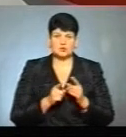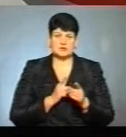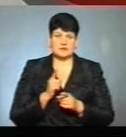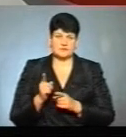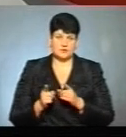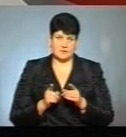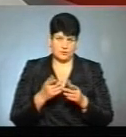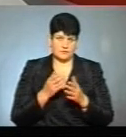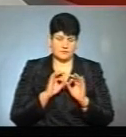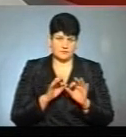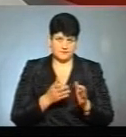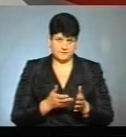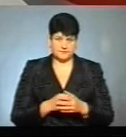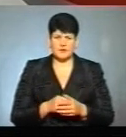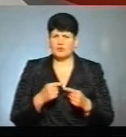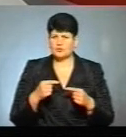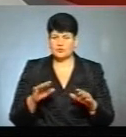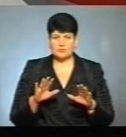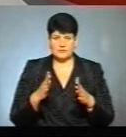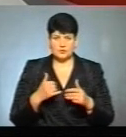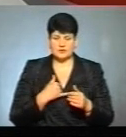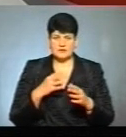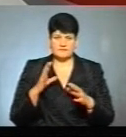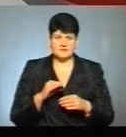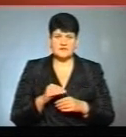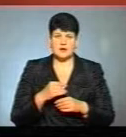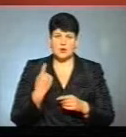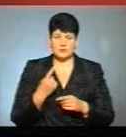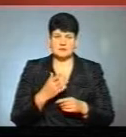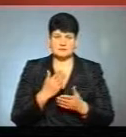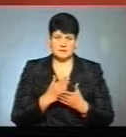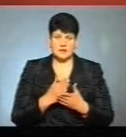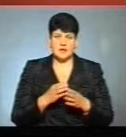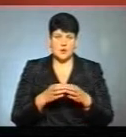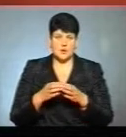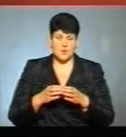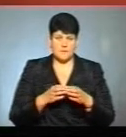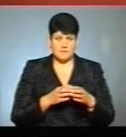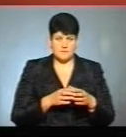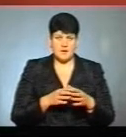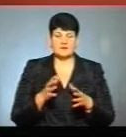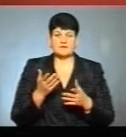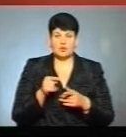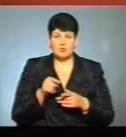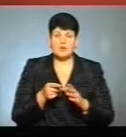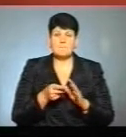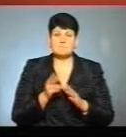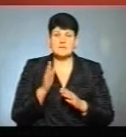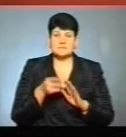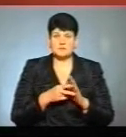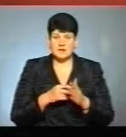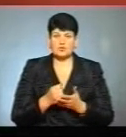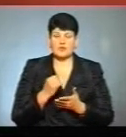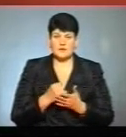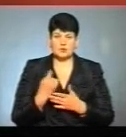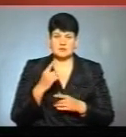трансформацію, про яку я вам сказав. Тобто, в будь-якому випадку, в нас вже вся область була покрита громадами в тому перспективному плані, який ухвалювала обласна рада, там,